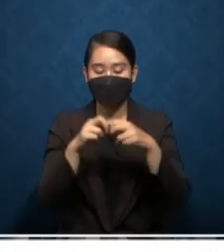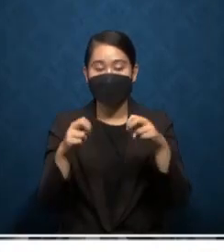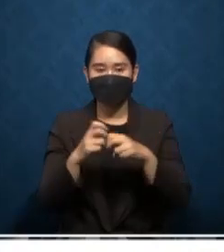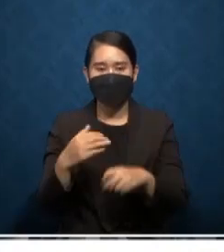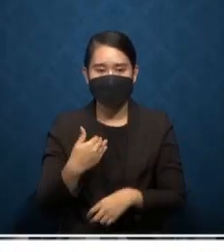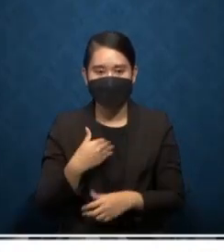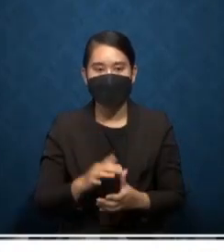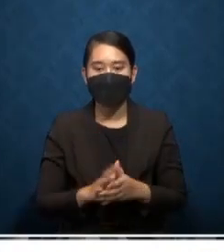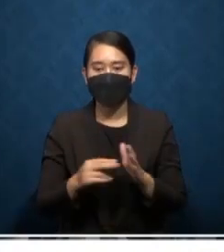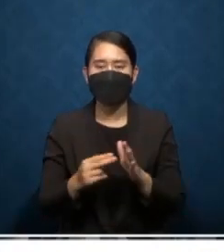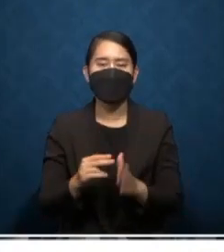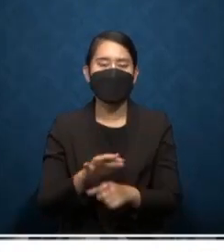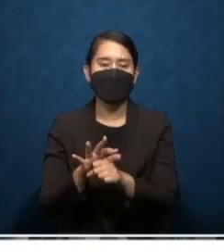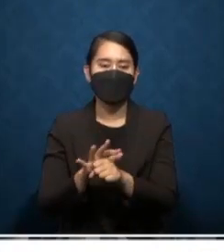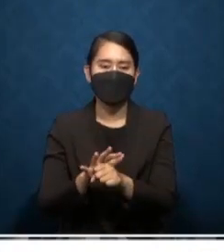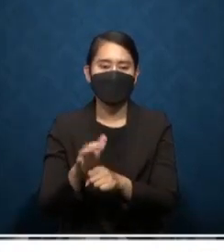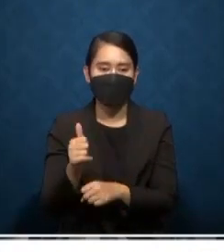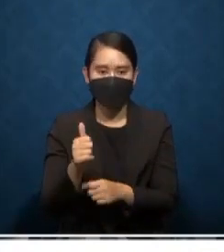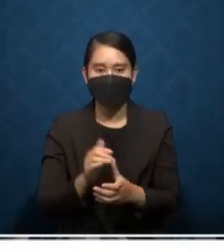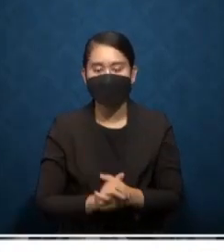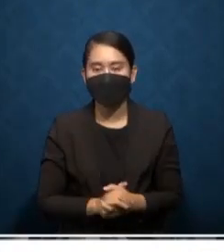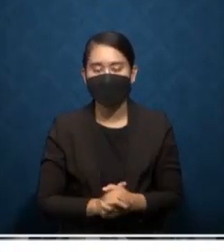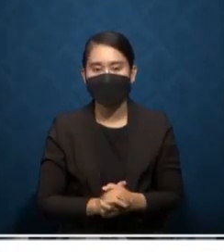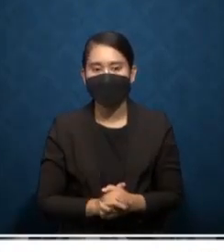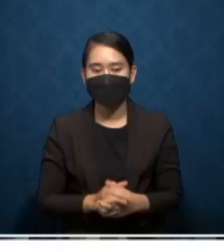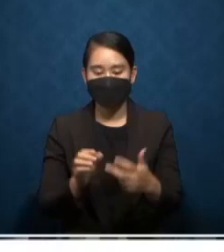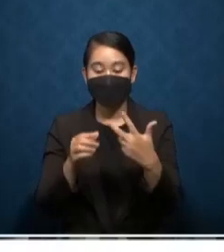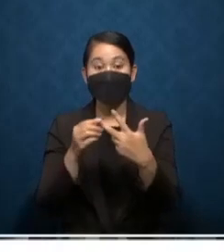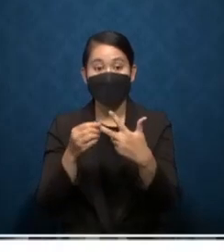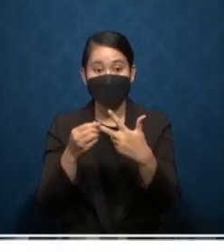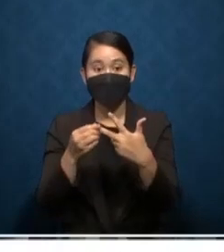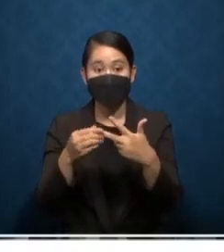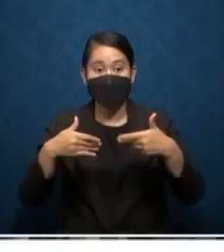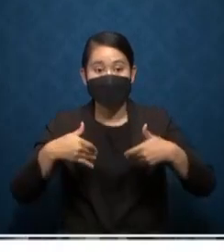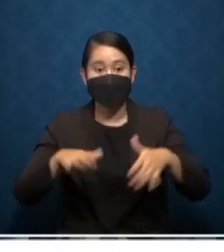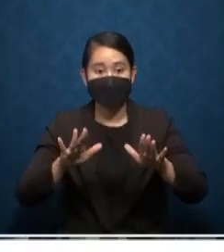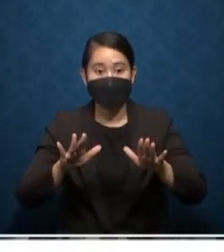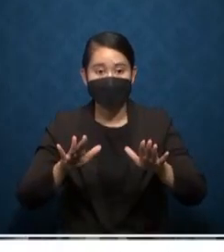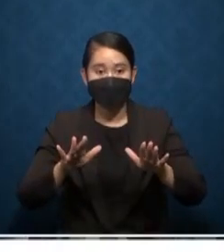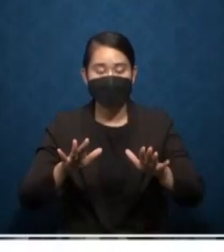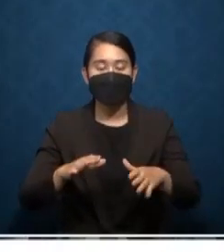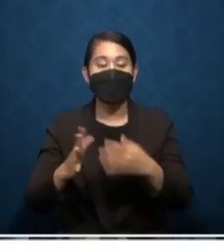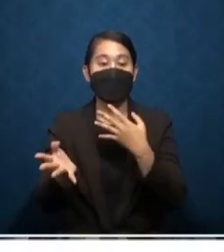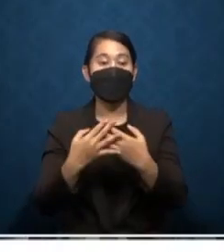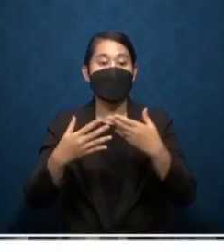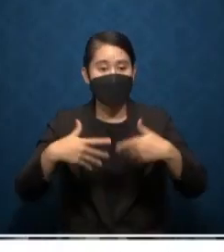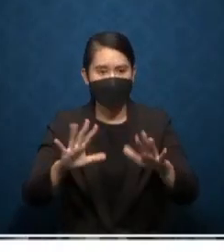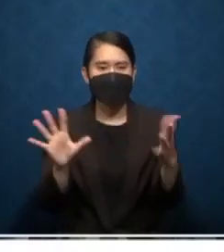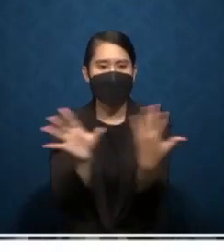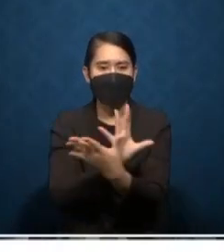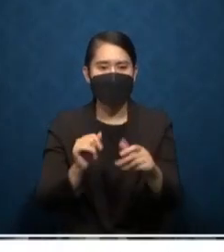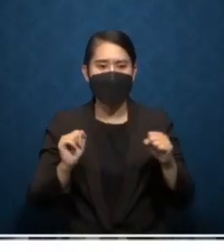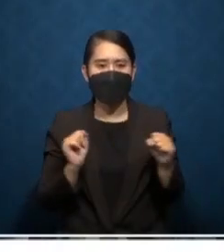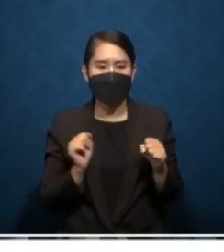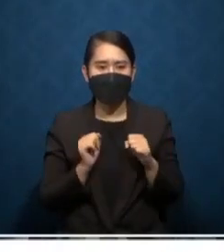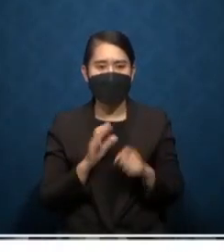กลุมรางสุด ก็มีไมหมื่อแต่ใกุมร่างสุด เวลาปลอยอมาสัคมกลัวอย่างกล่มร่